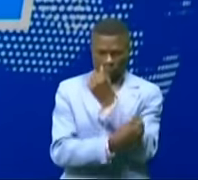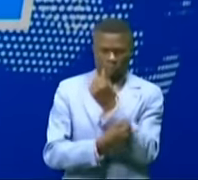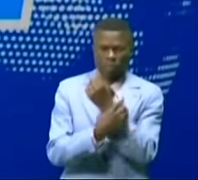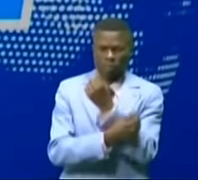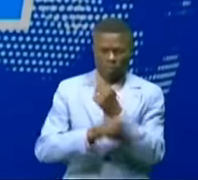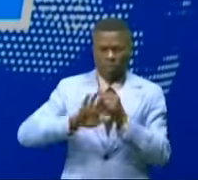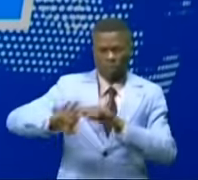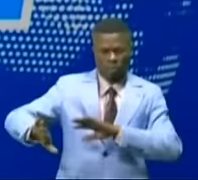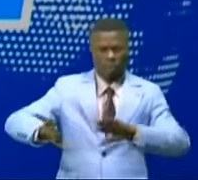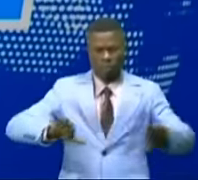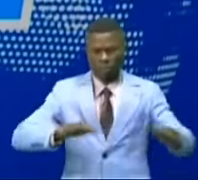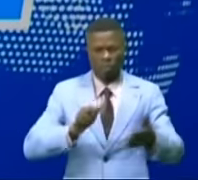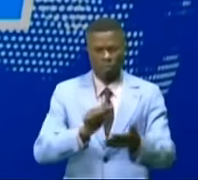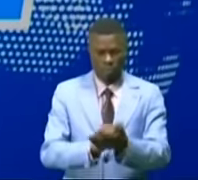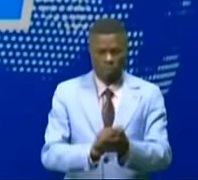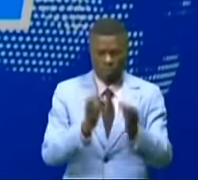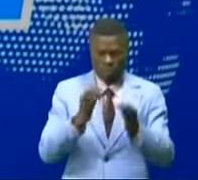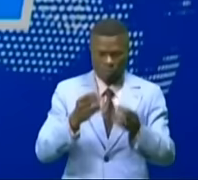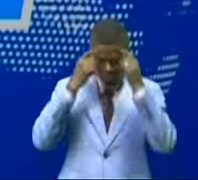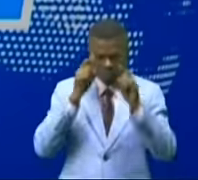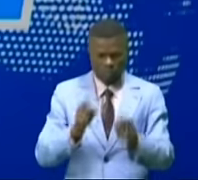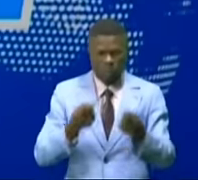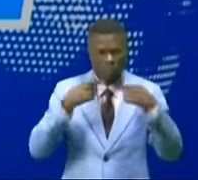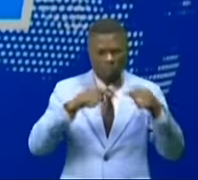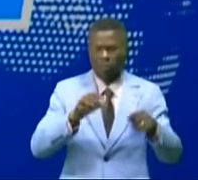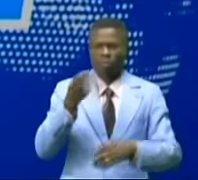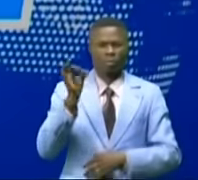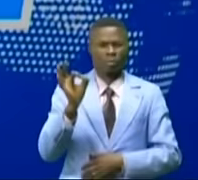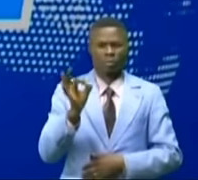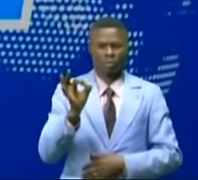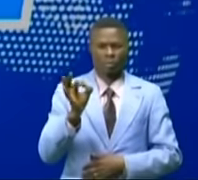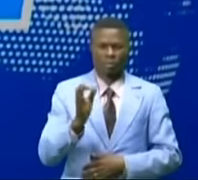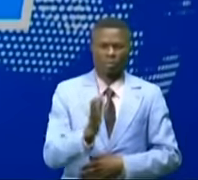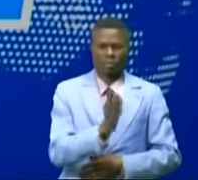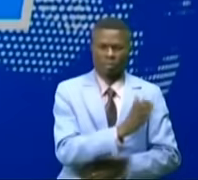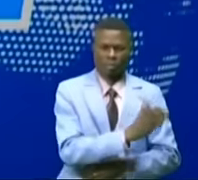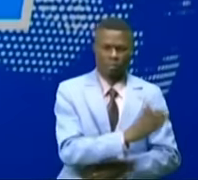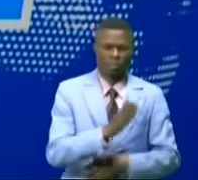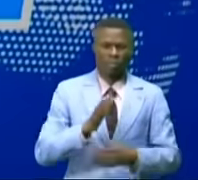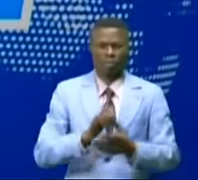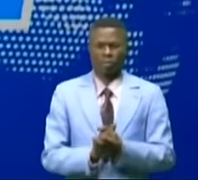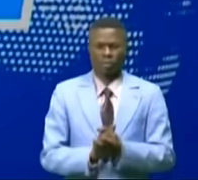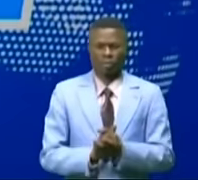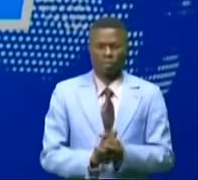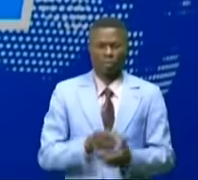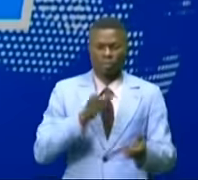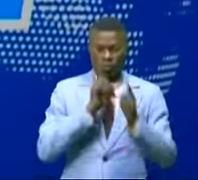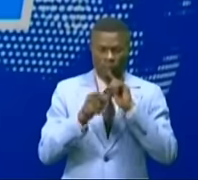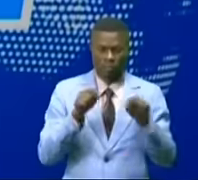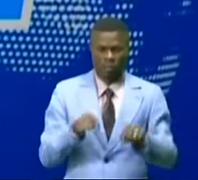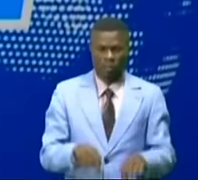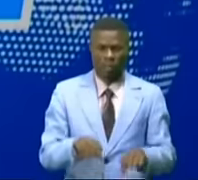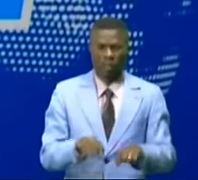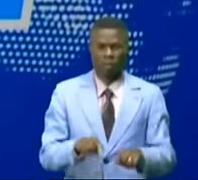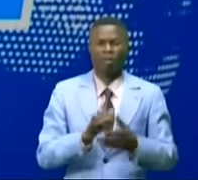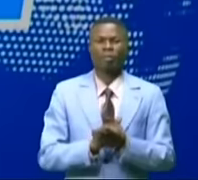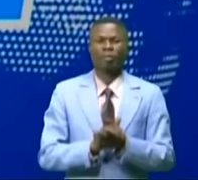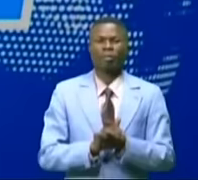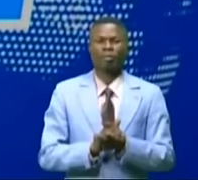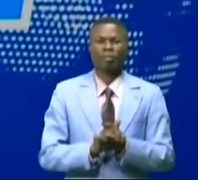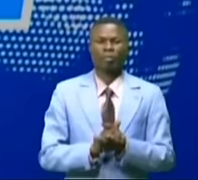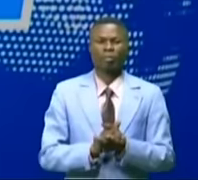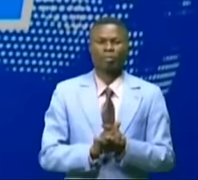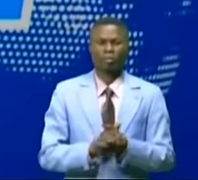séparé. À ce stade, aucune décision n'a été annoncée. Nous allons parler à présent de